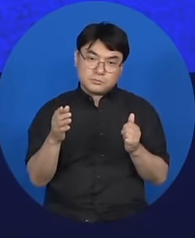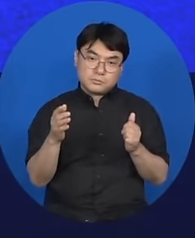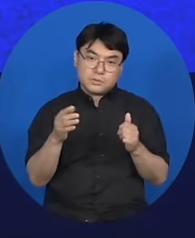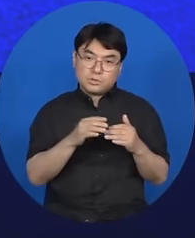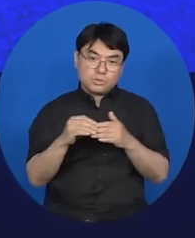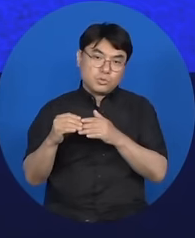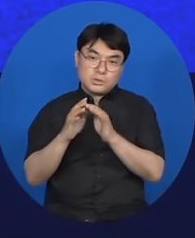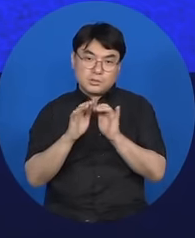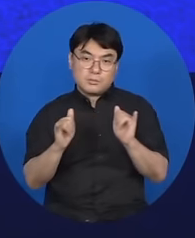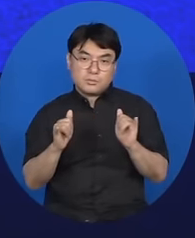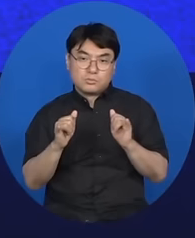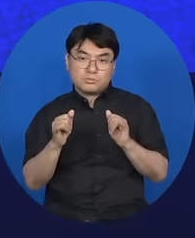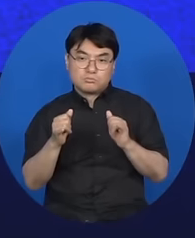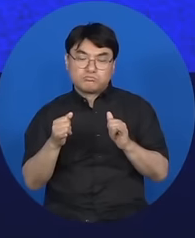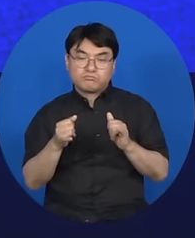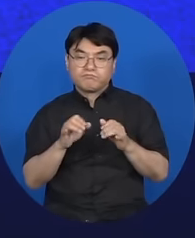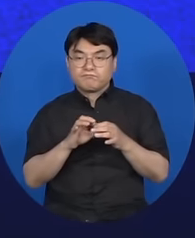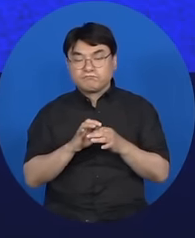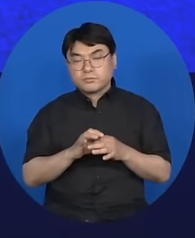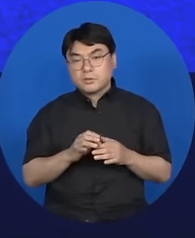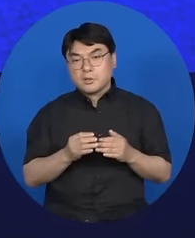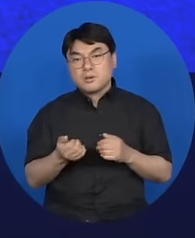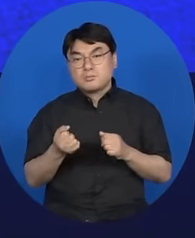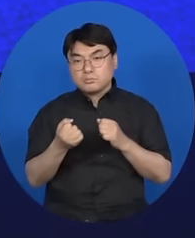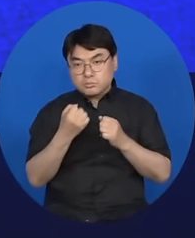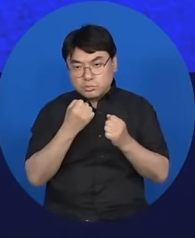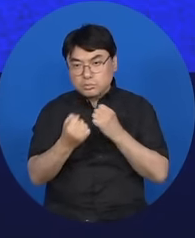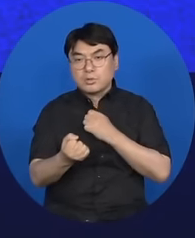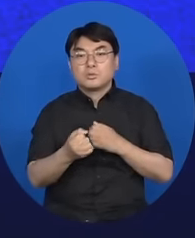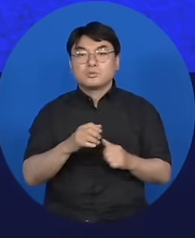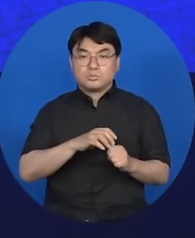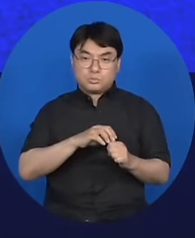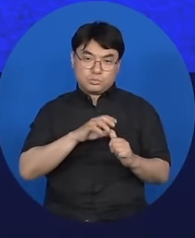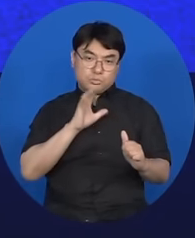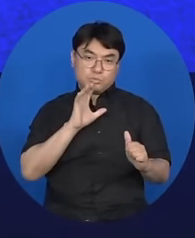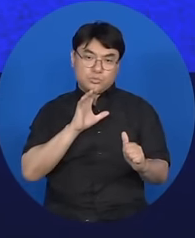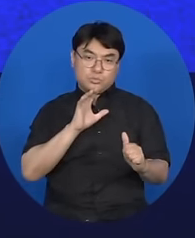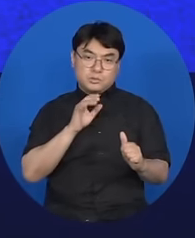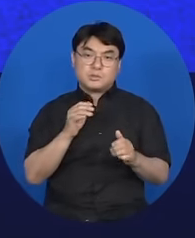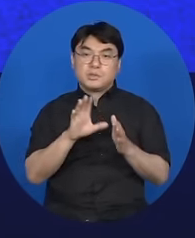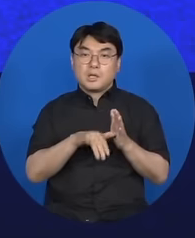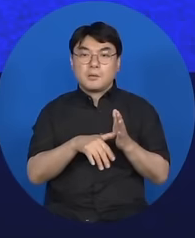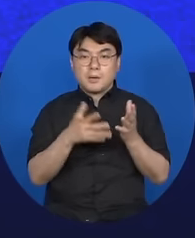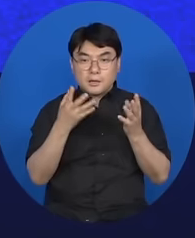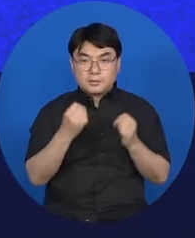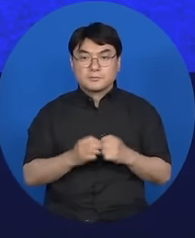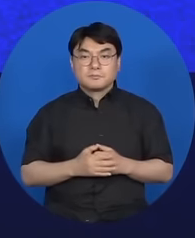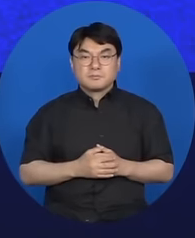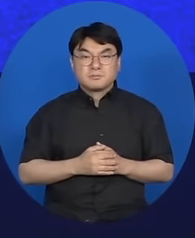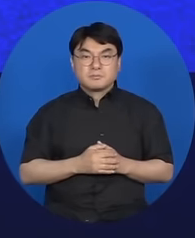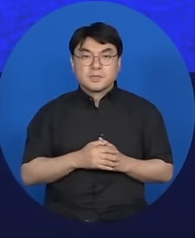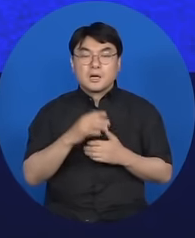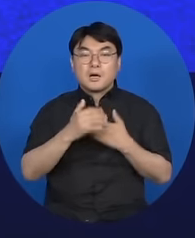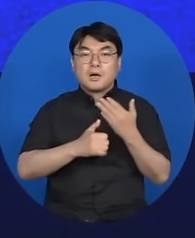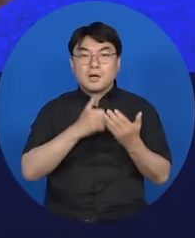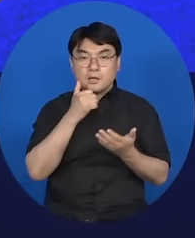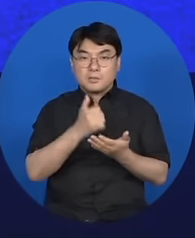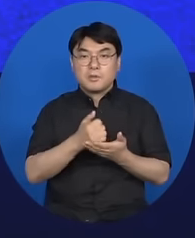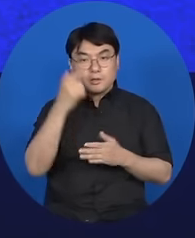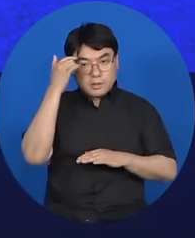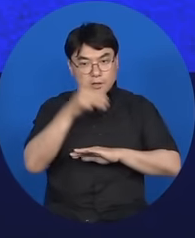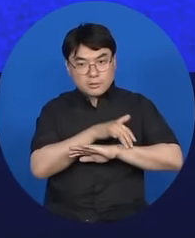많아요. 성령이 이끄심에 민감하게 반응하여 모든 상황 속에서 하나님의 놀라운 계획을